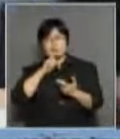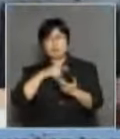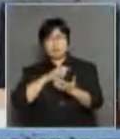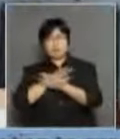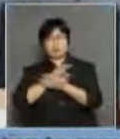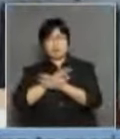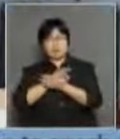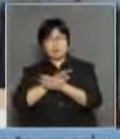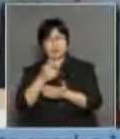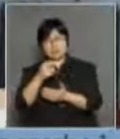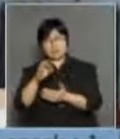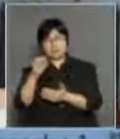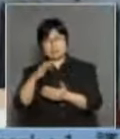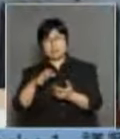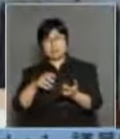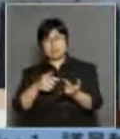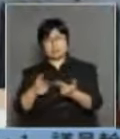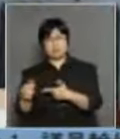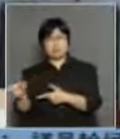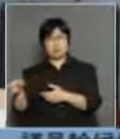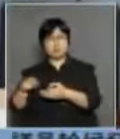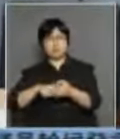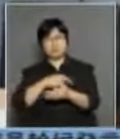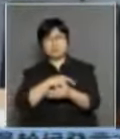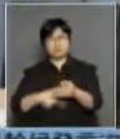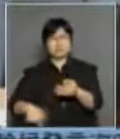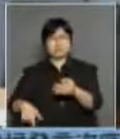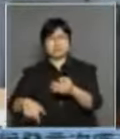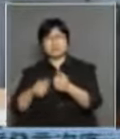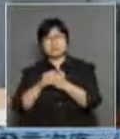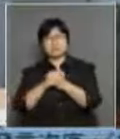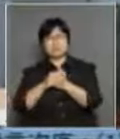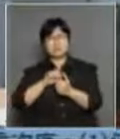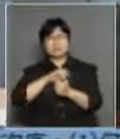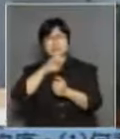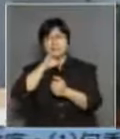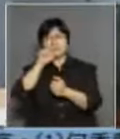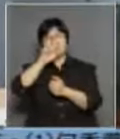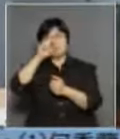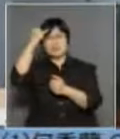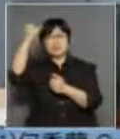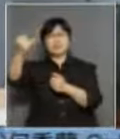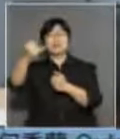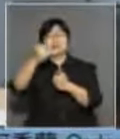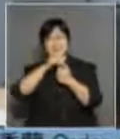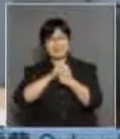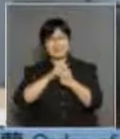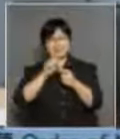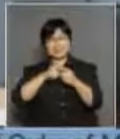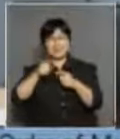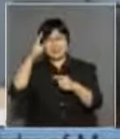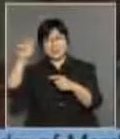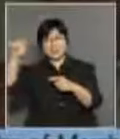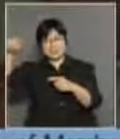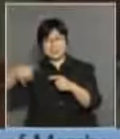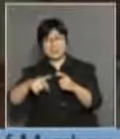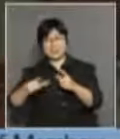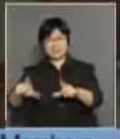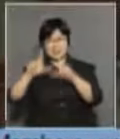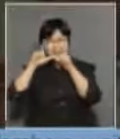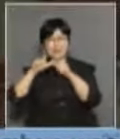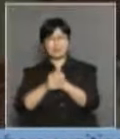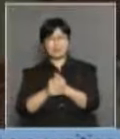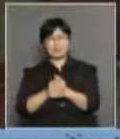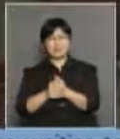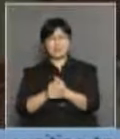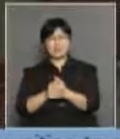年，你出到咁嘅黃國興。自己都不知道自己講乜嘅，我真係好想佢翻嚟答答啊，哥！佢呢份咁